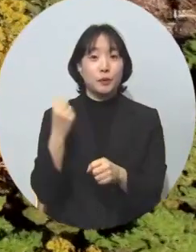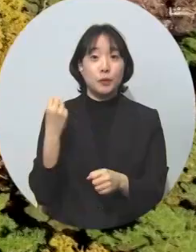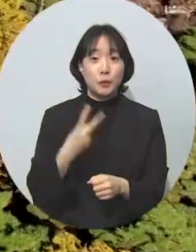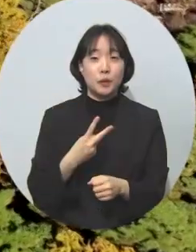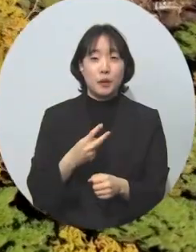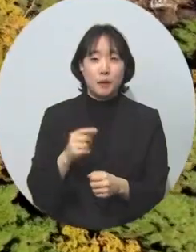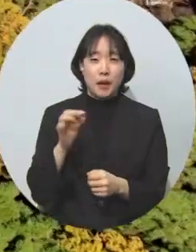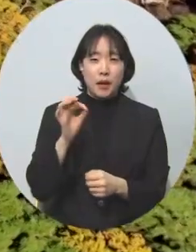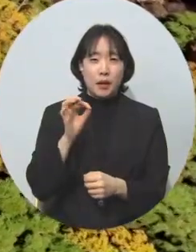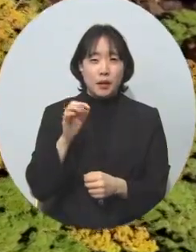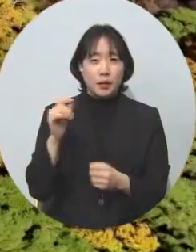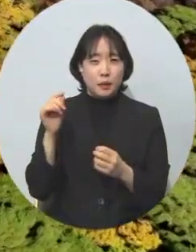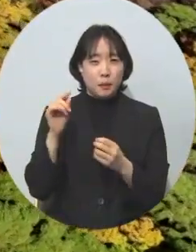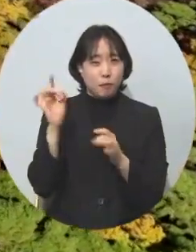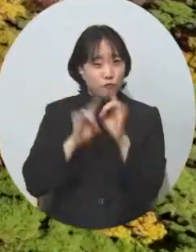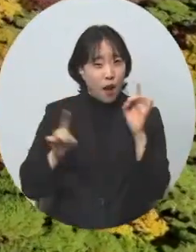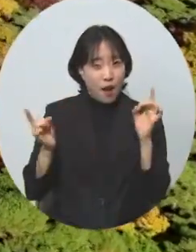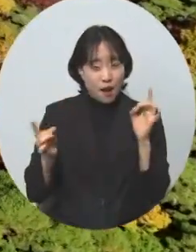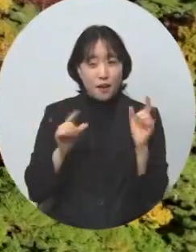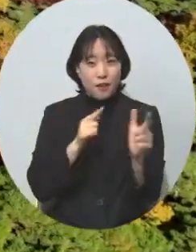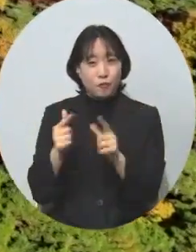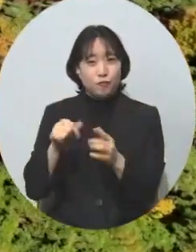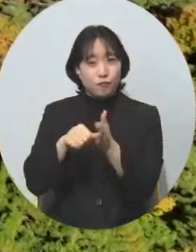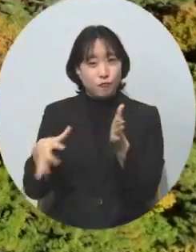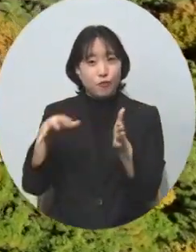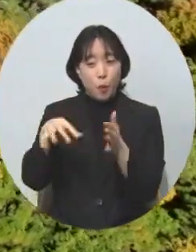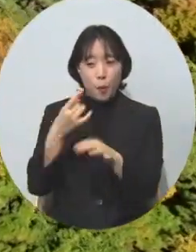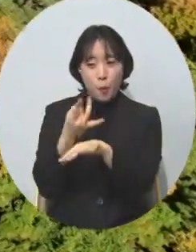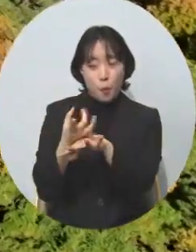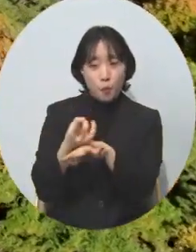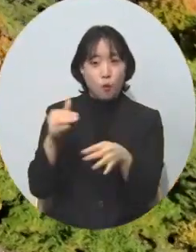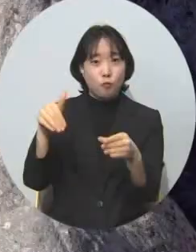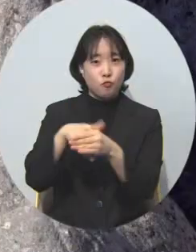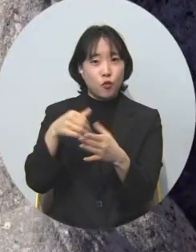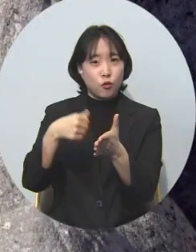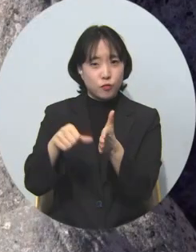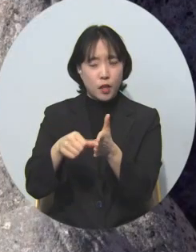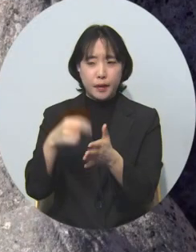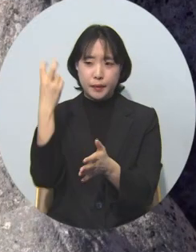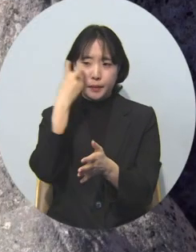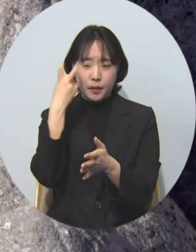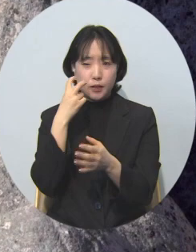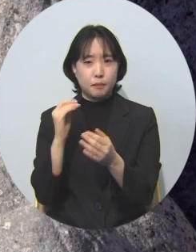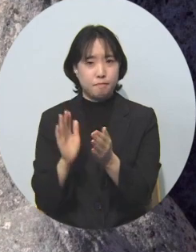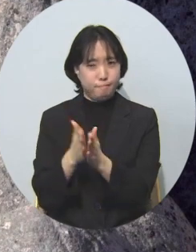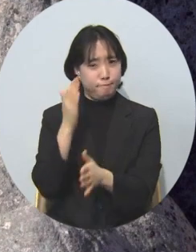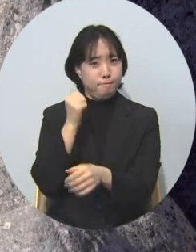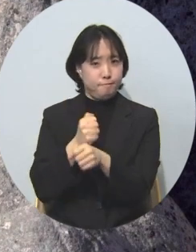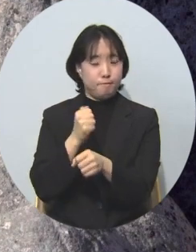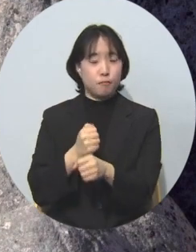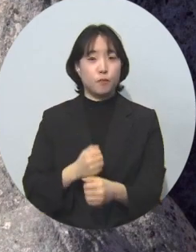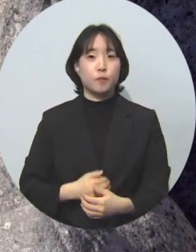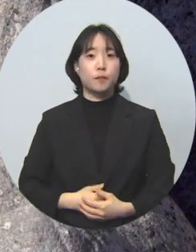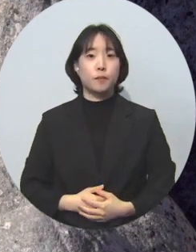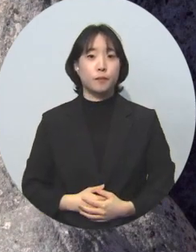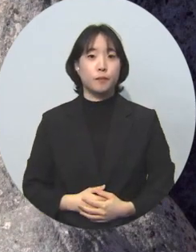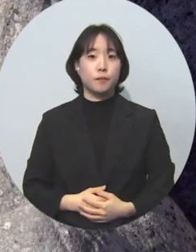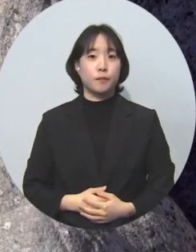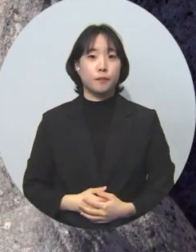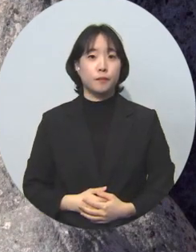아미타의 삼존석굴 등 팔공산 내 국보와 문화유산들을 체계적으로 관리할 계획입니다 KTV